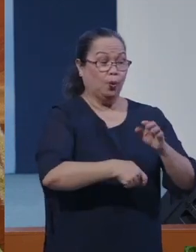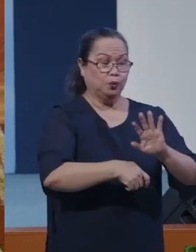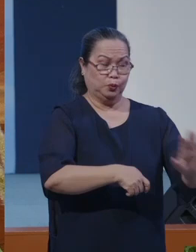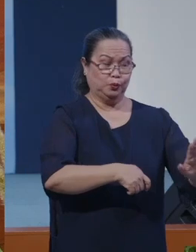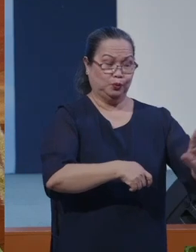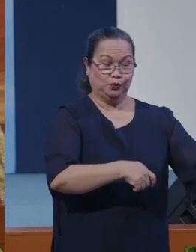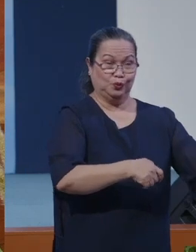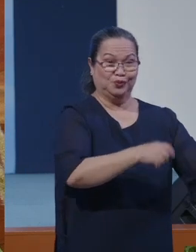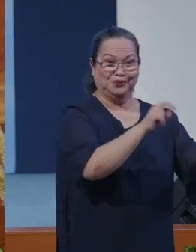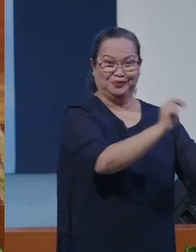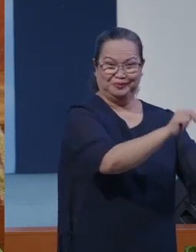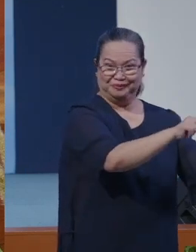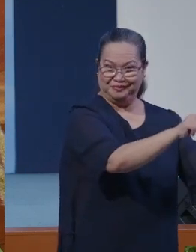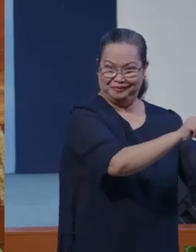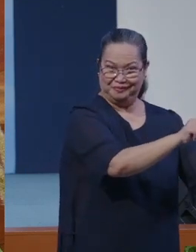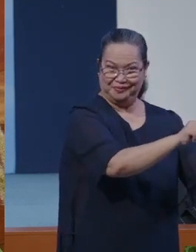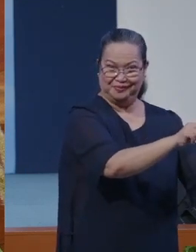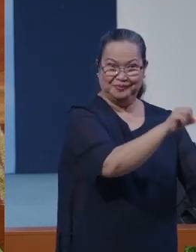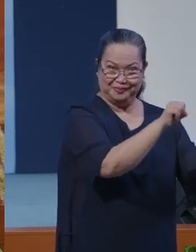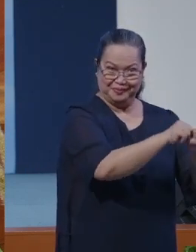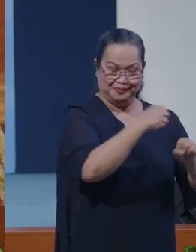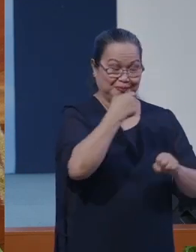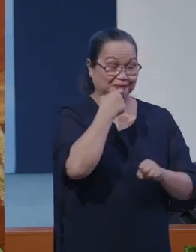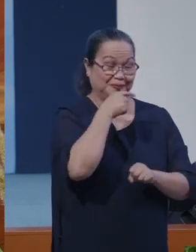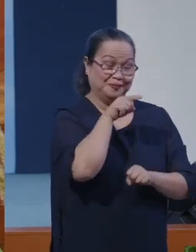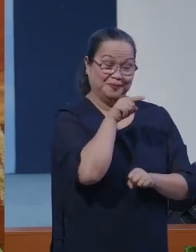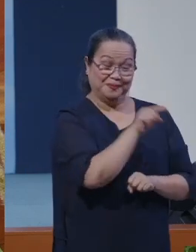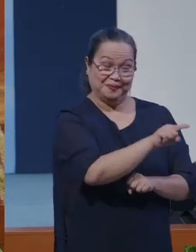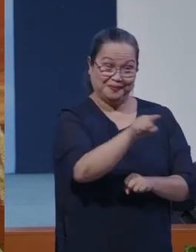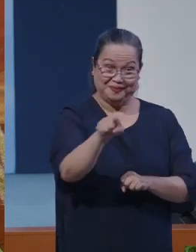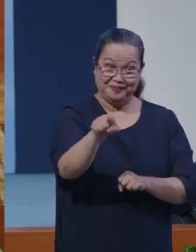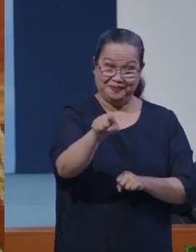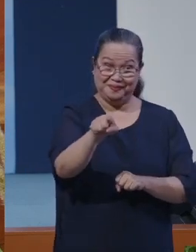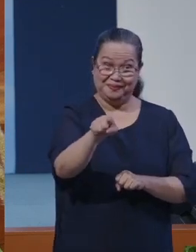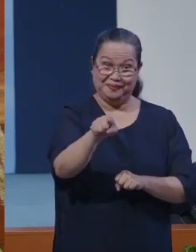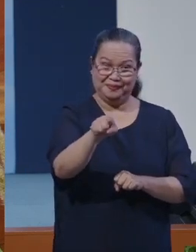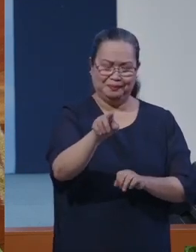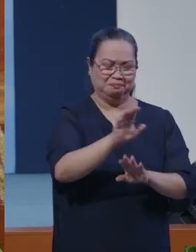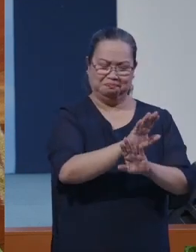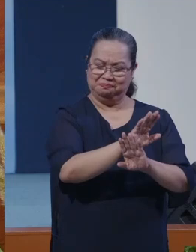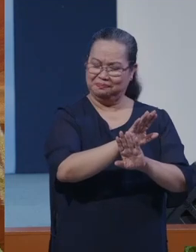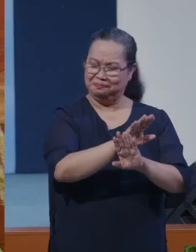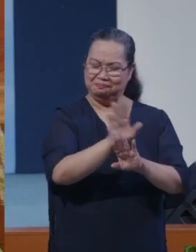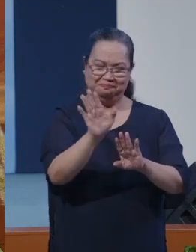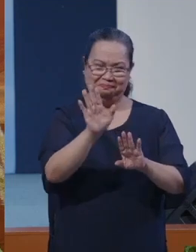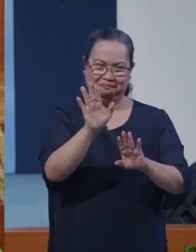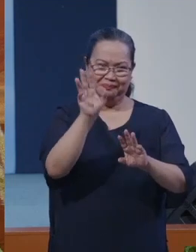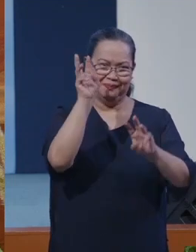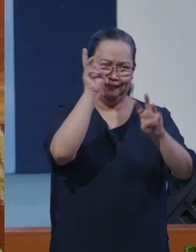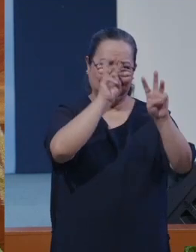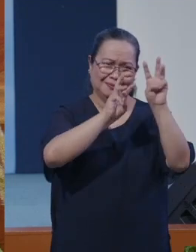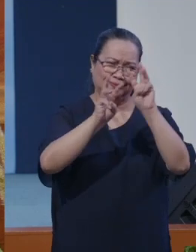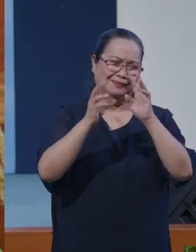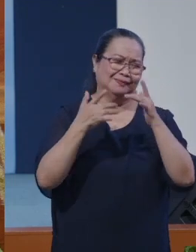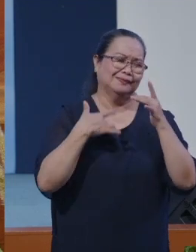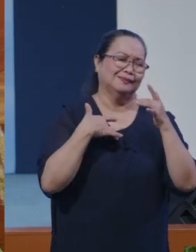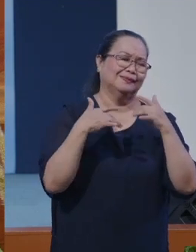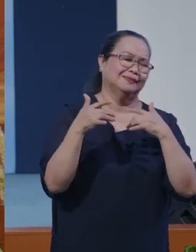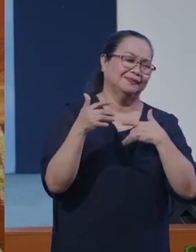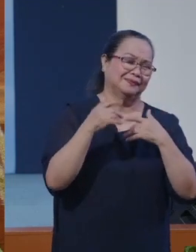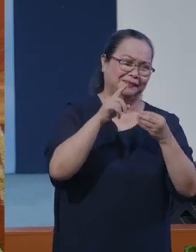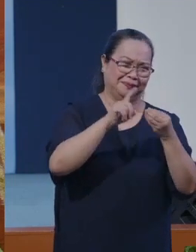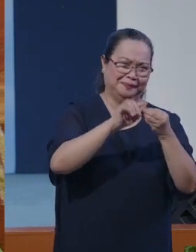pangangailangan. Therefore I tell you, do not be anxious about your life.